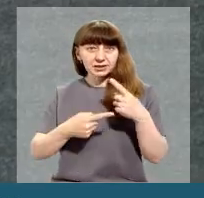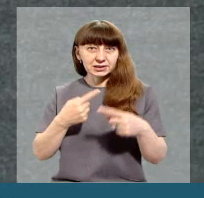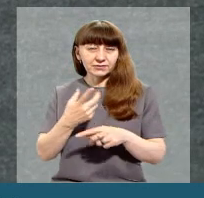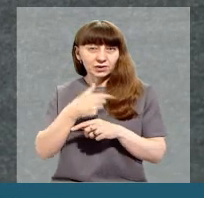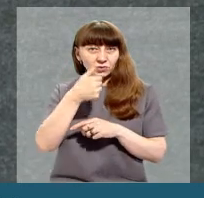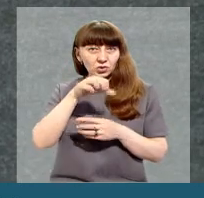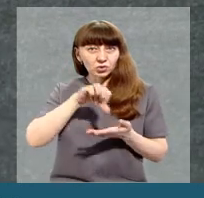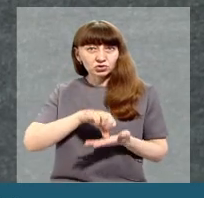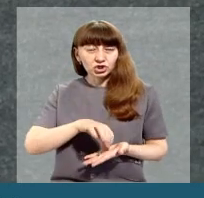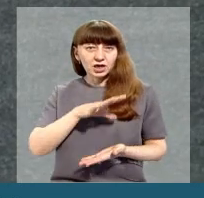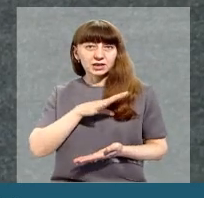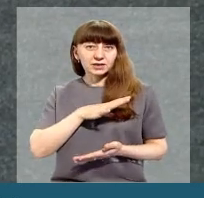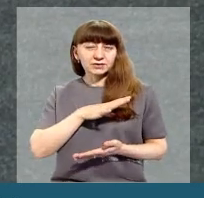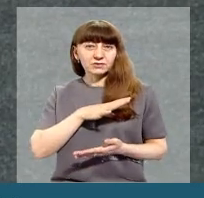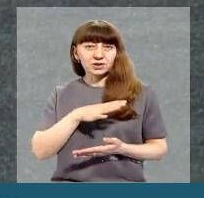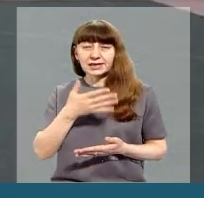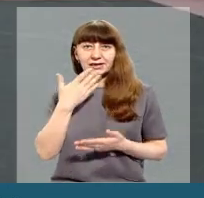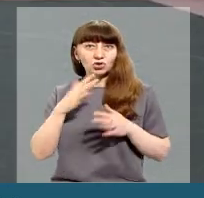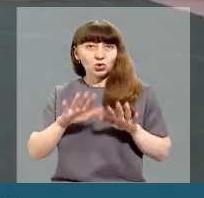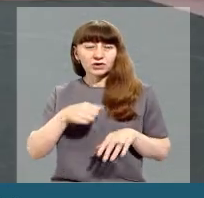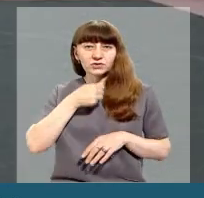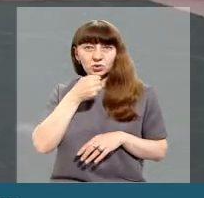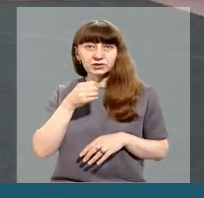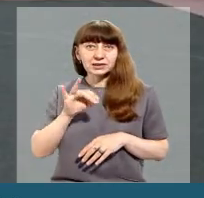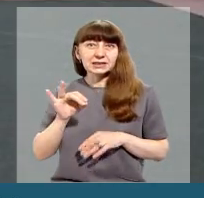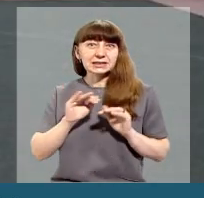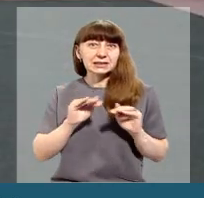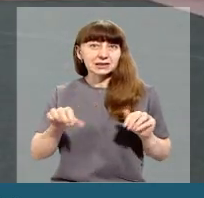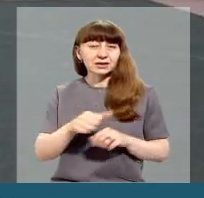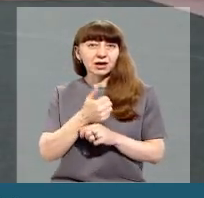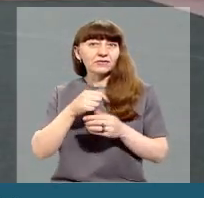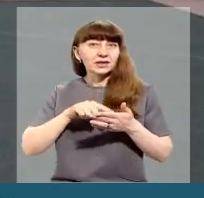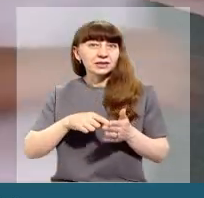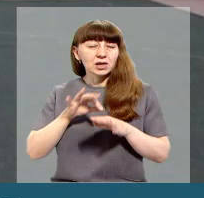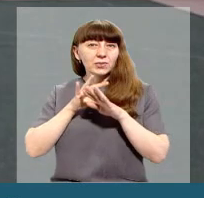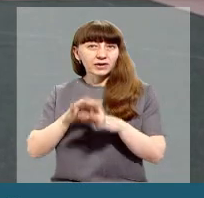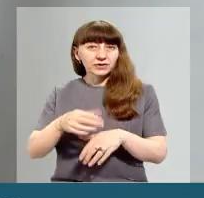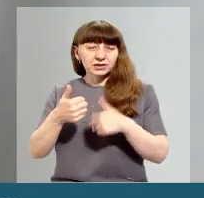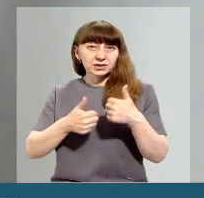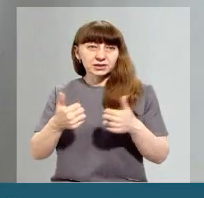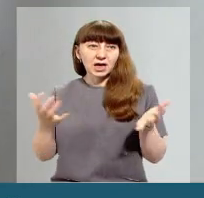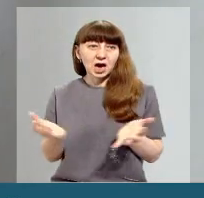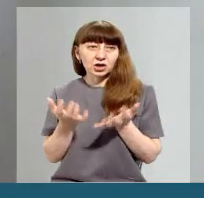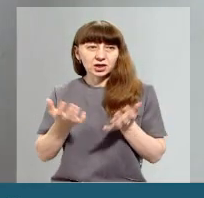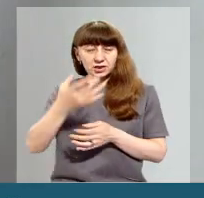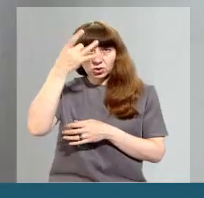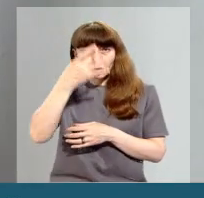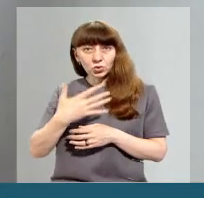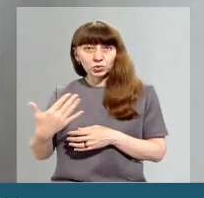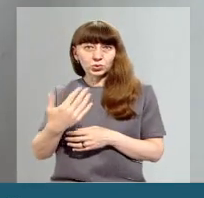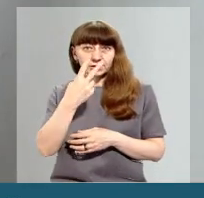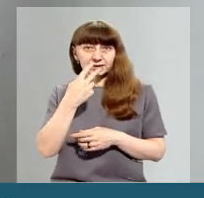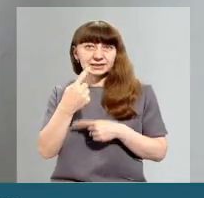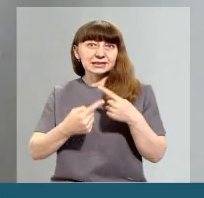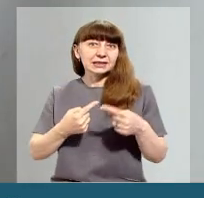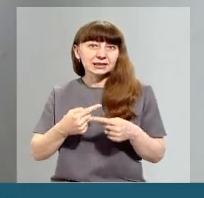году участие принимают не только взрослые, но и дети. Основная цель проведения данного турнира – сохранение культурных